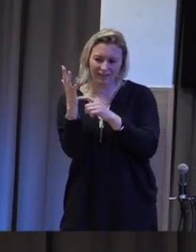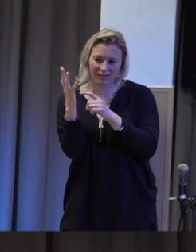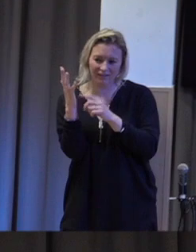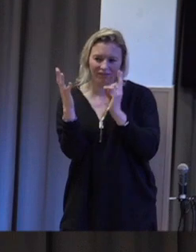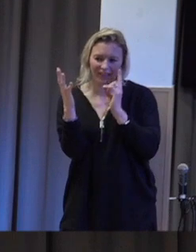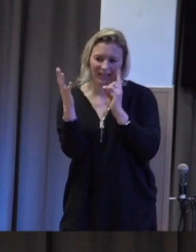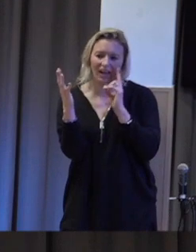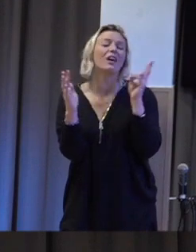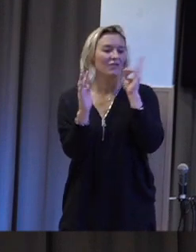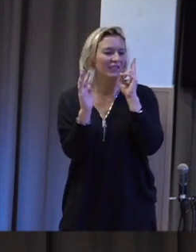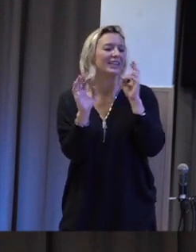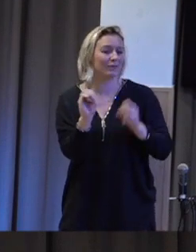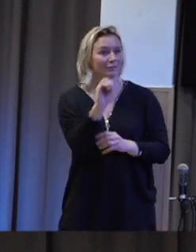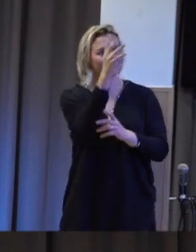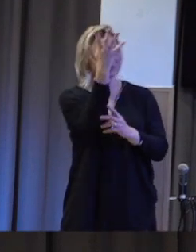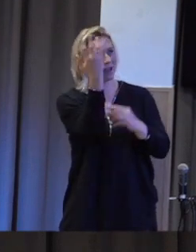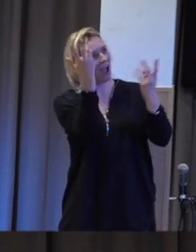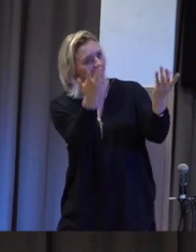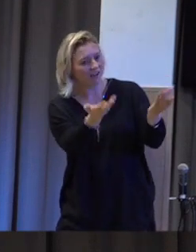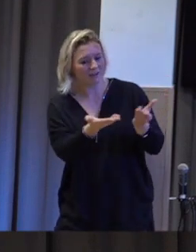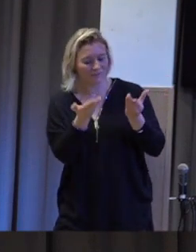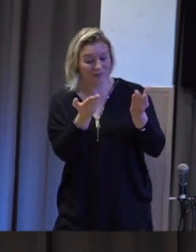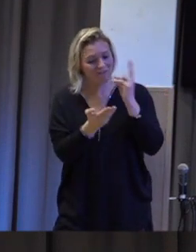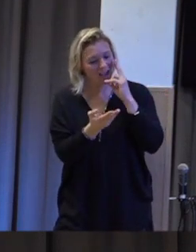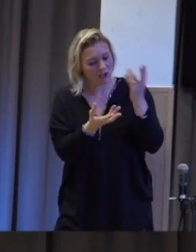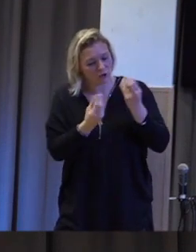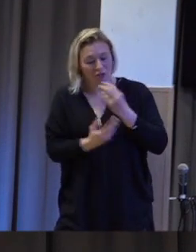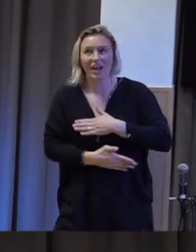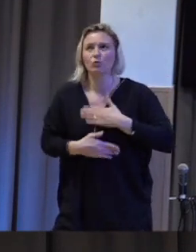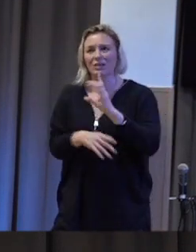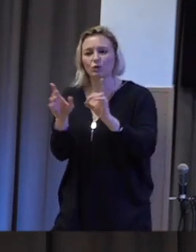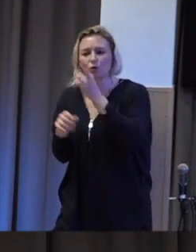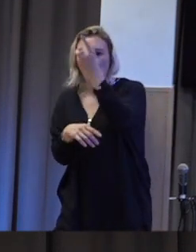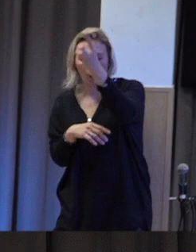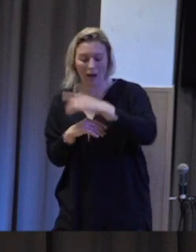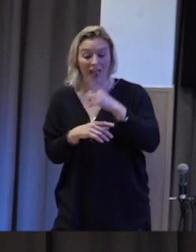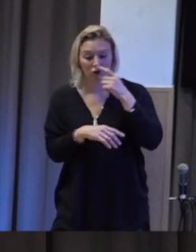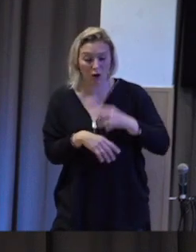renoncerai-je à mon vin qui réjouit Dieu et les hommes pour aller planer sur les arbres?